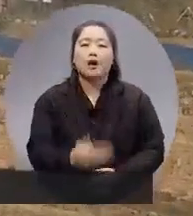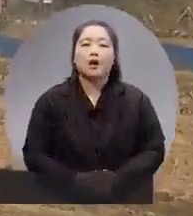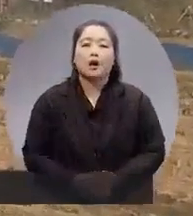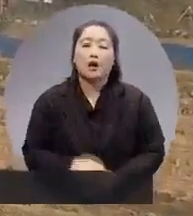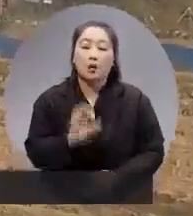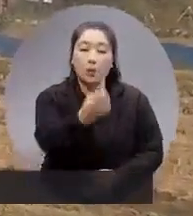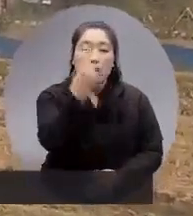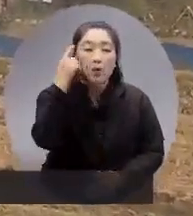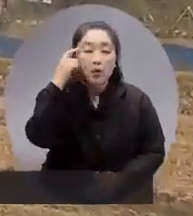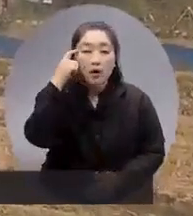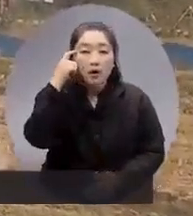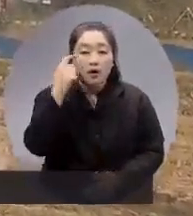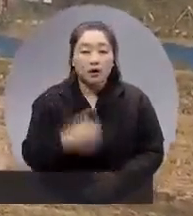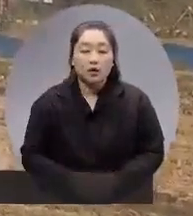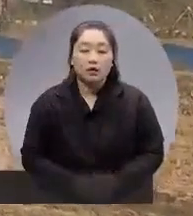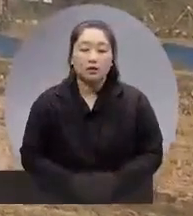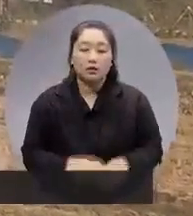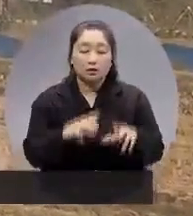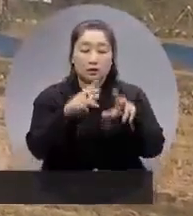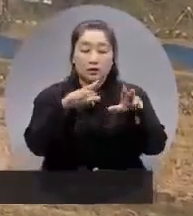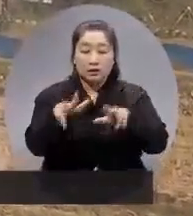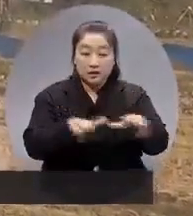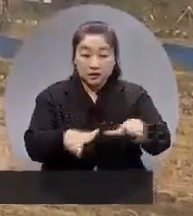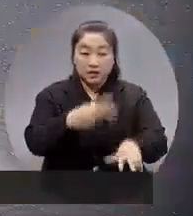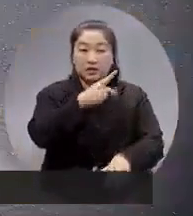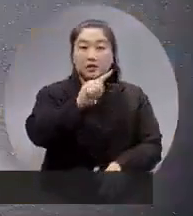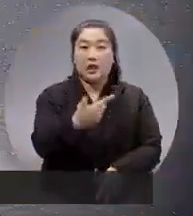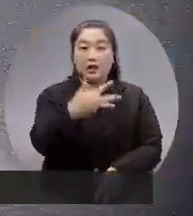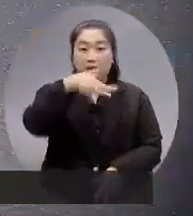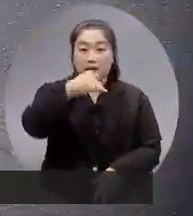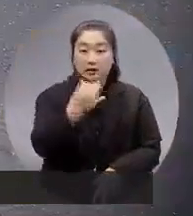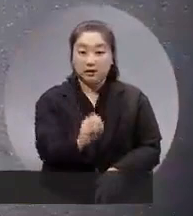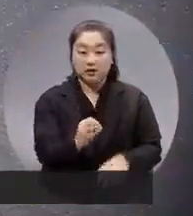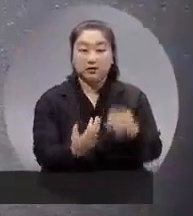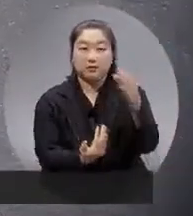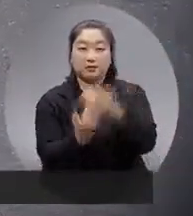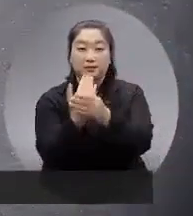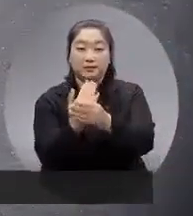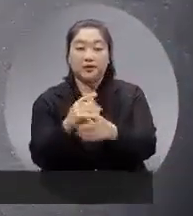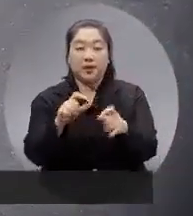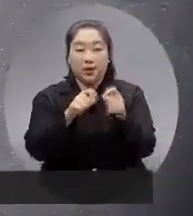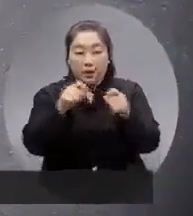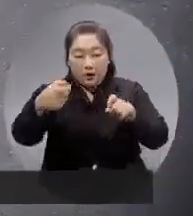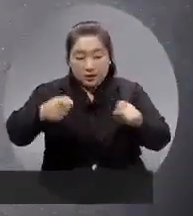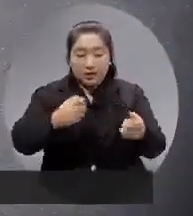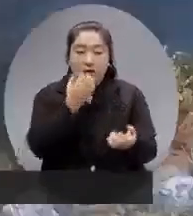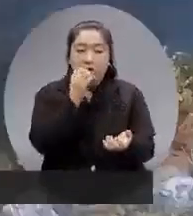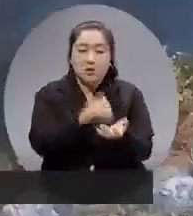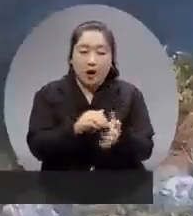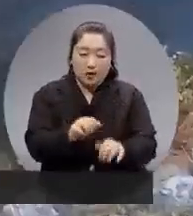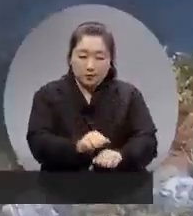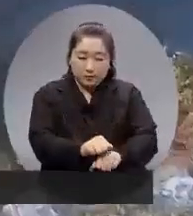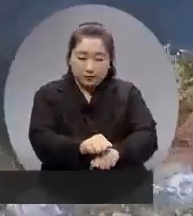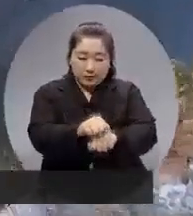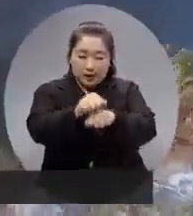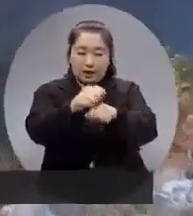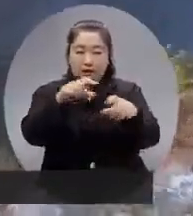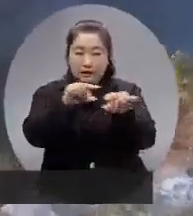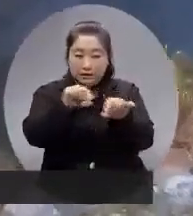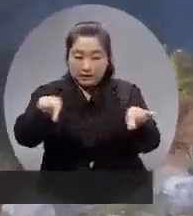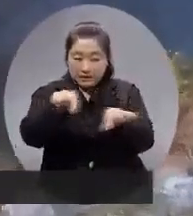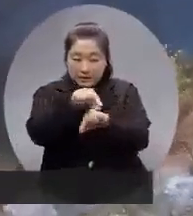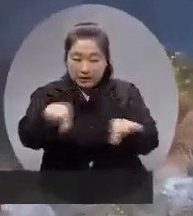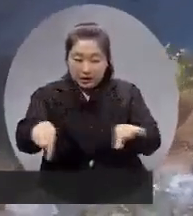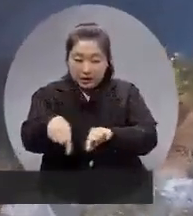원인은 뭘까 지진은 단층으로 인해 일어납니다 오랜 시간 다양한 암석이 쌓인 땅은 마치 절취선이